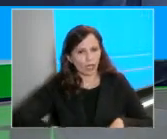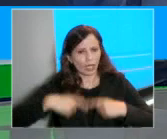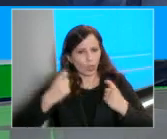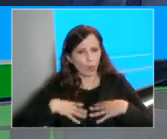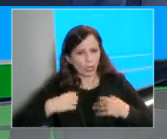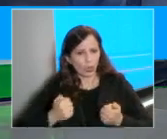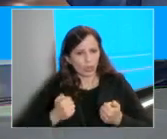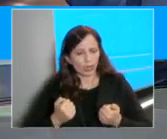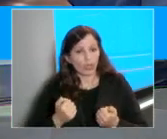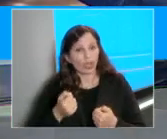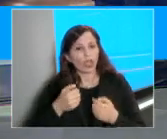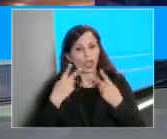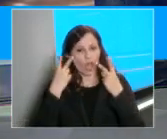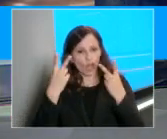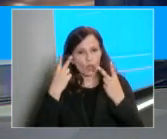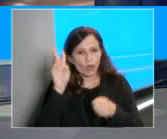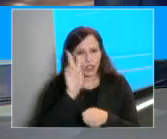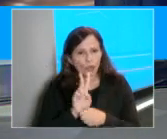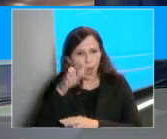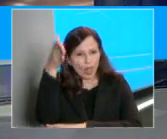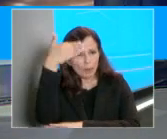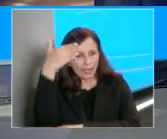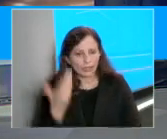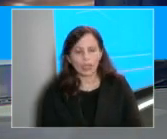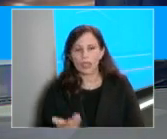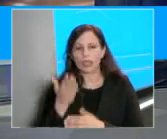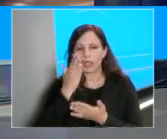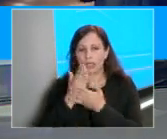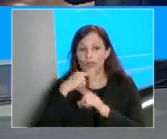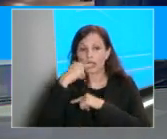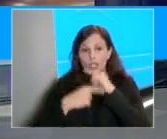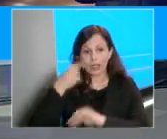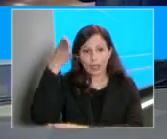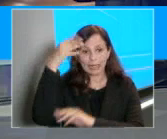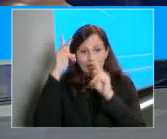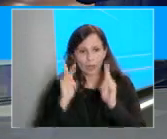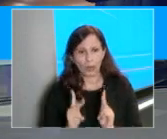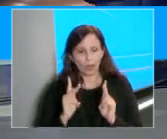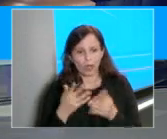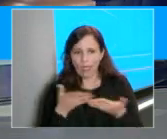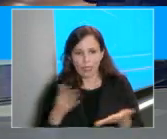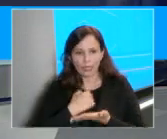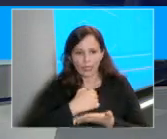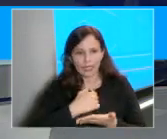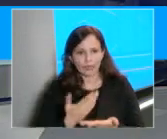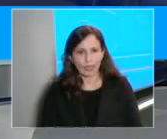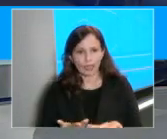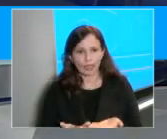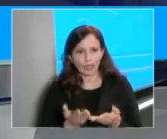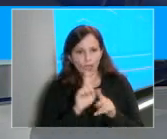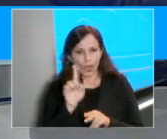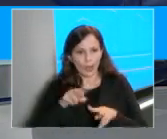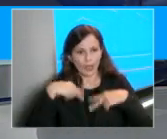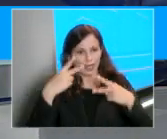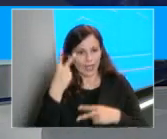והבריאות, לי חשוב לשמור קודם כל על מדינת חוק ומדינה דמוקרטית. כבר שנה המדינה תקועה, אין תקציב מדינה, לא יהיה תקציב